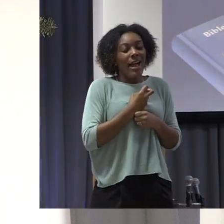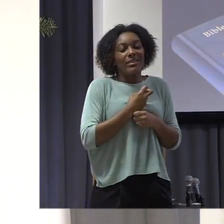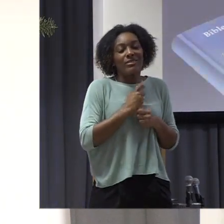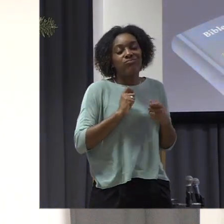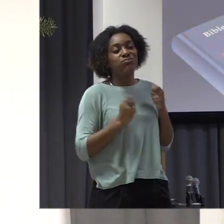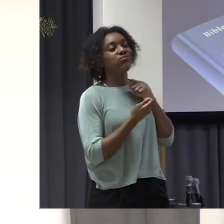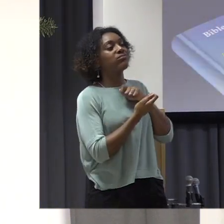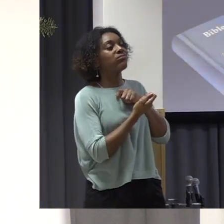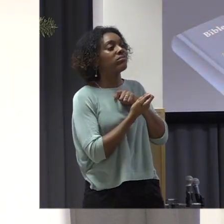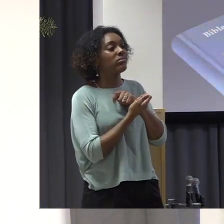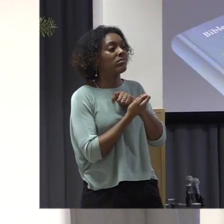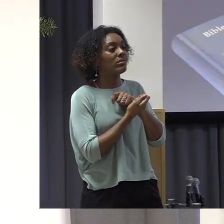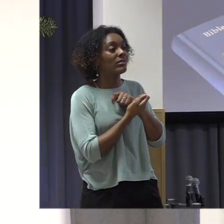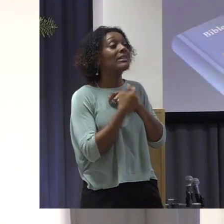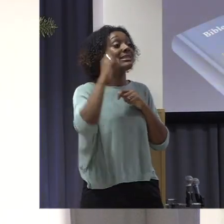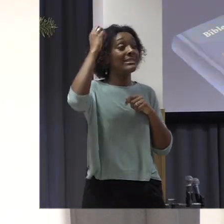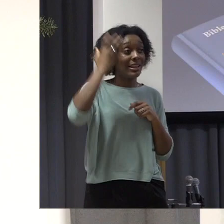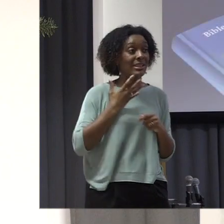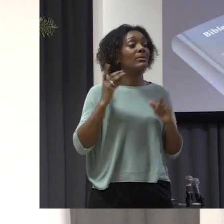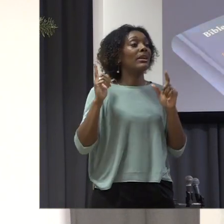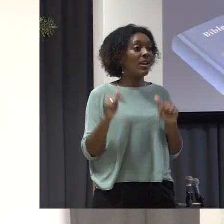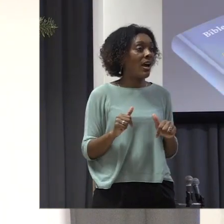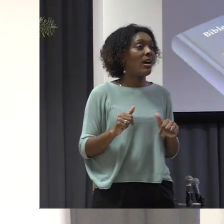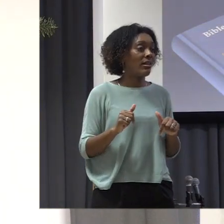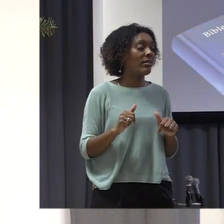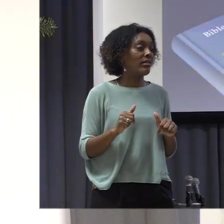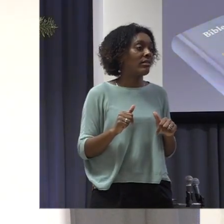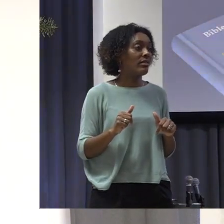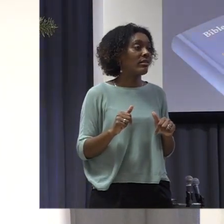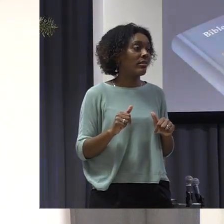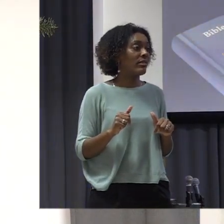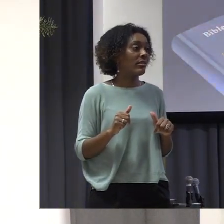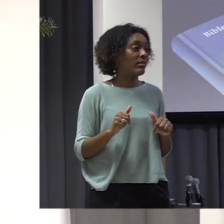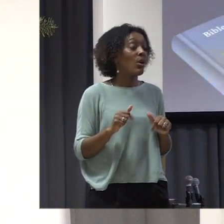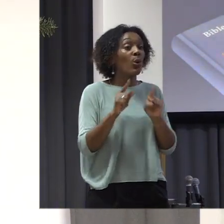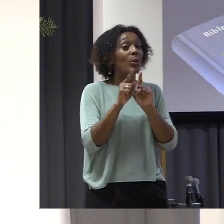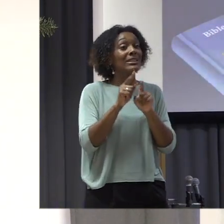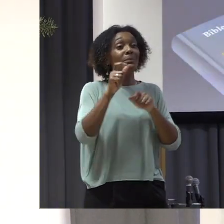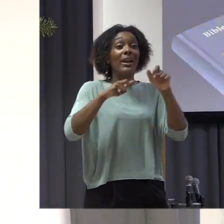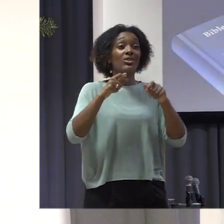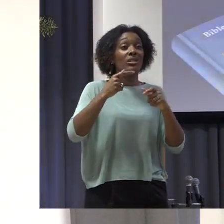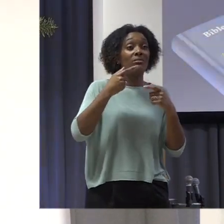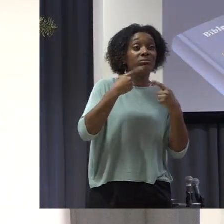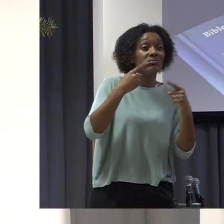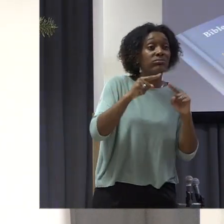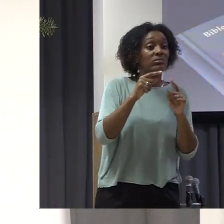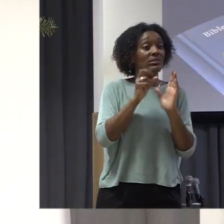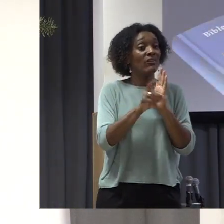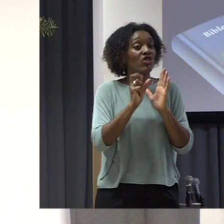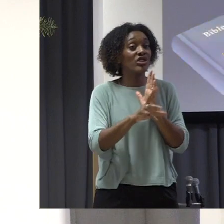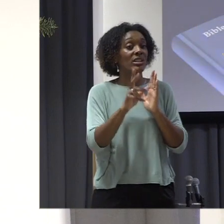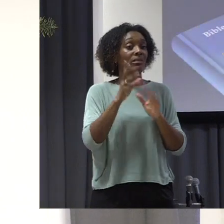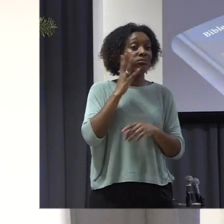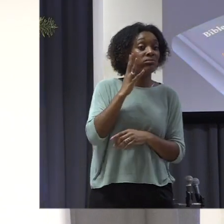ceux qui annonçaient ce message étaient des instruments dignes de confiance, irréprochables, qui se sont